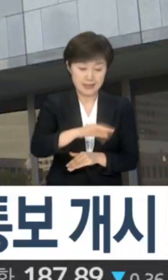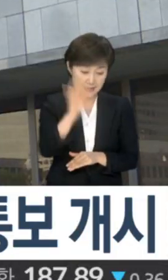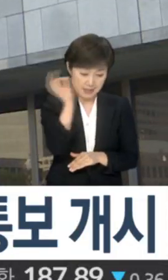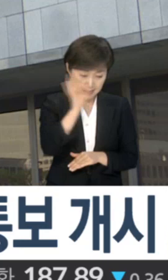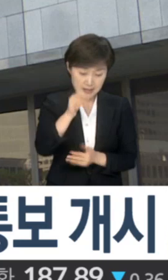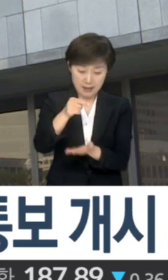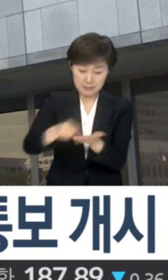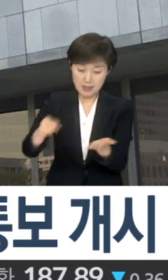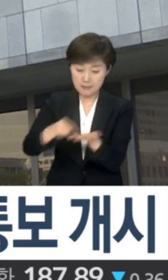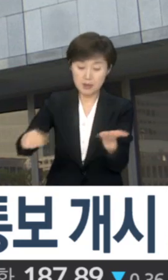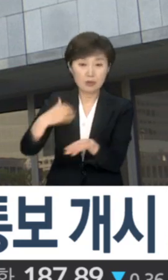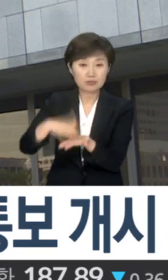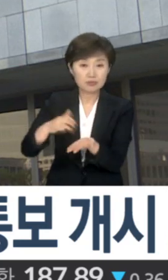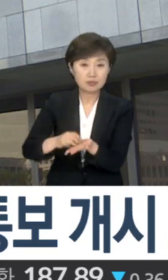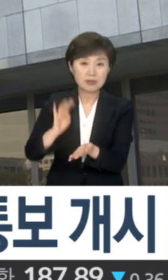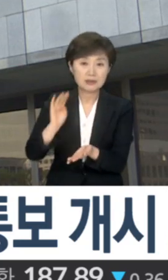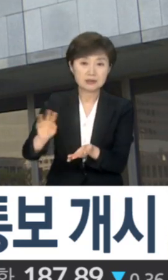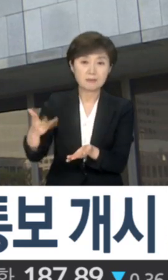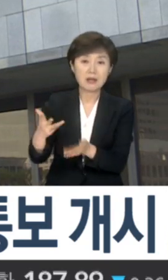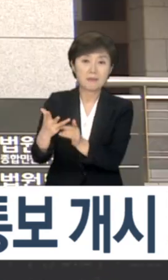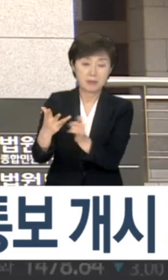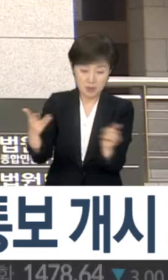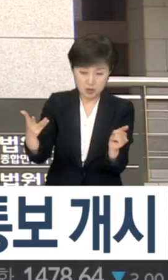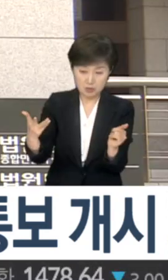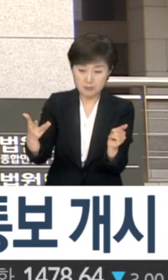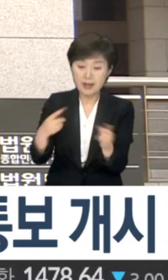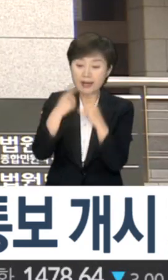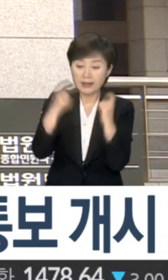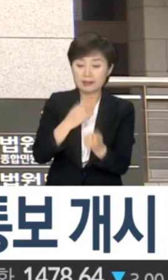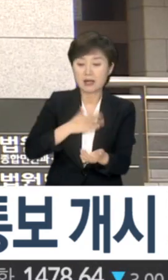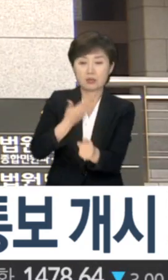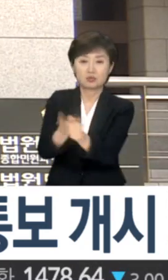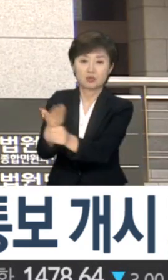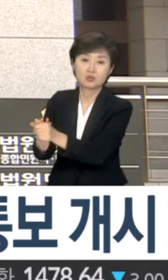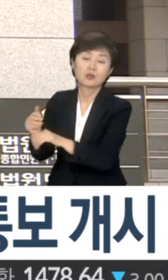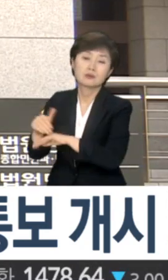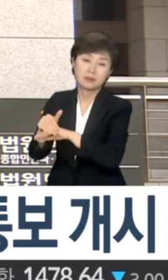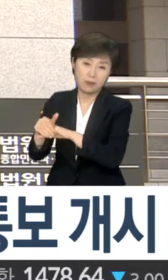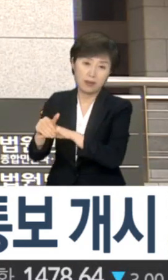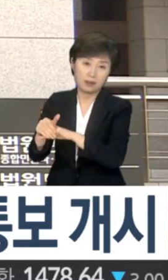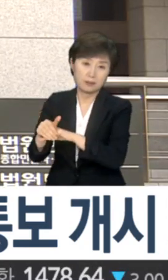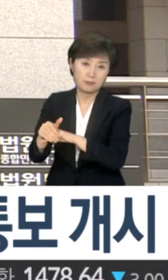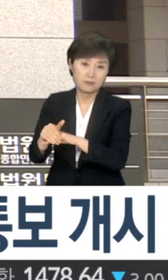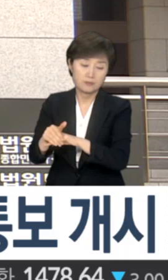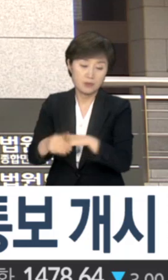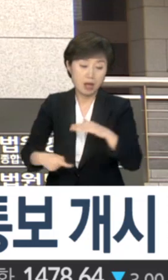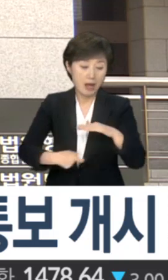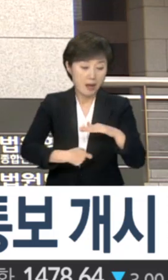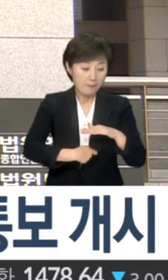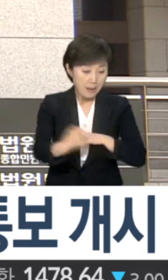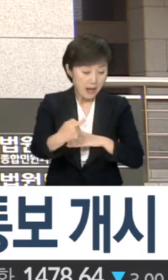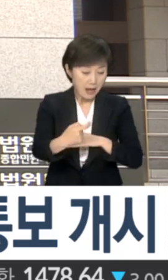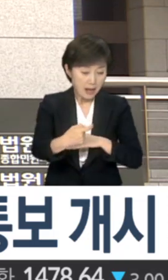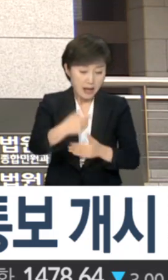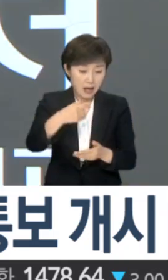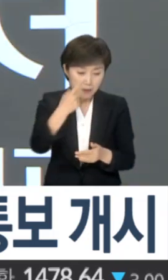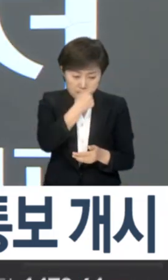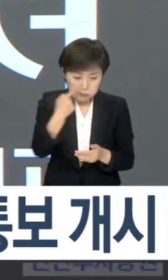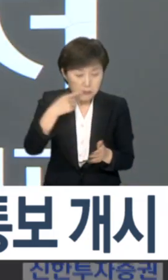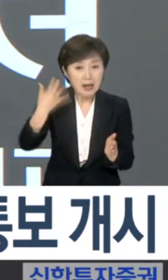피해자 4,830명을 특정하고 개별 통보를 시작했습니다. 아직 유출 사실이 특정되지 않은 나머지